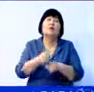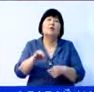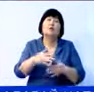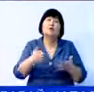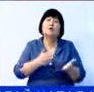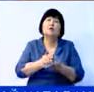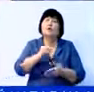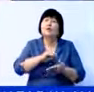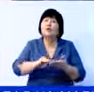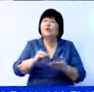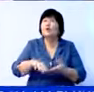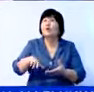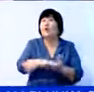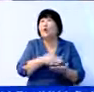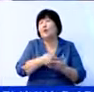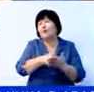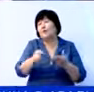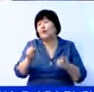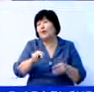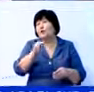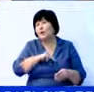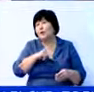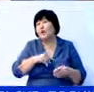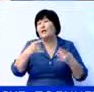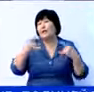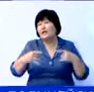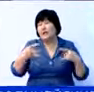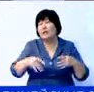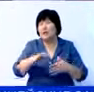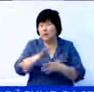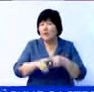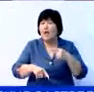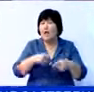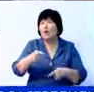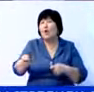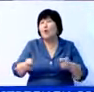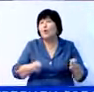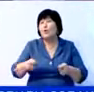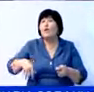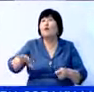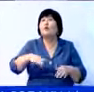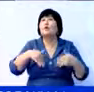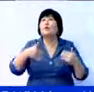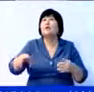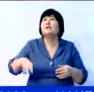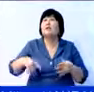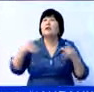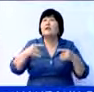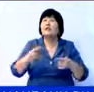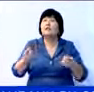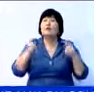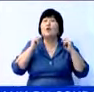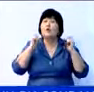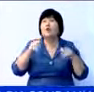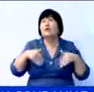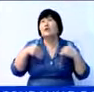роль журналистики в обществе и подчеркнул, что сотрудничество с телеканалом продолжится. Руководитель региона поздравил директора телеканала с юбилеем